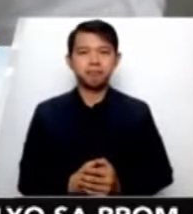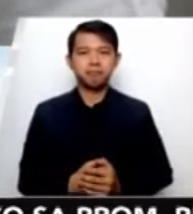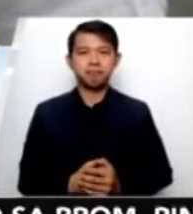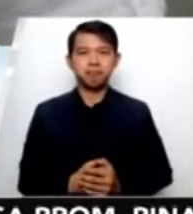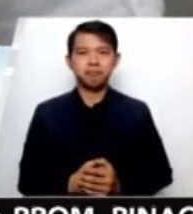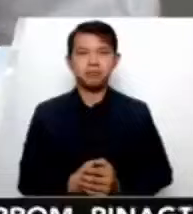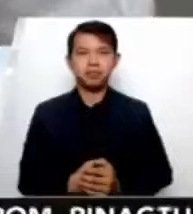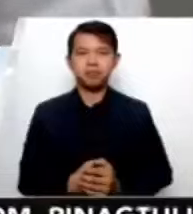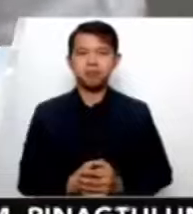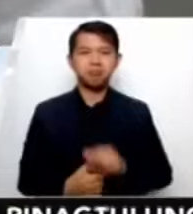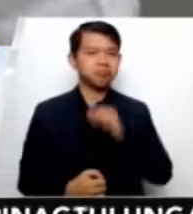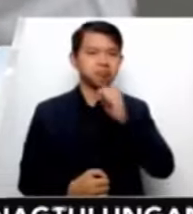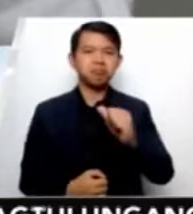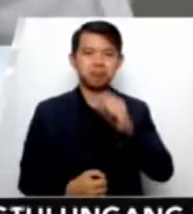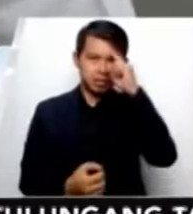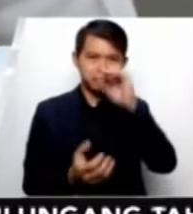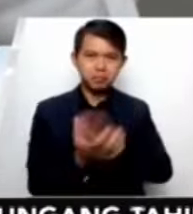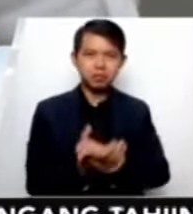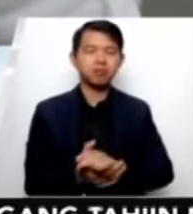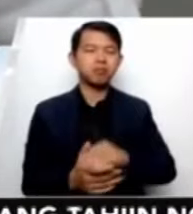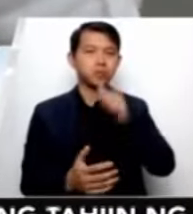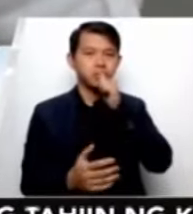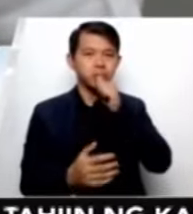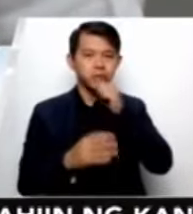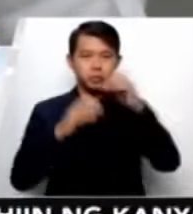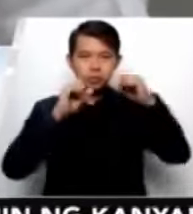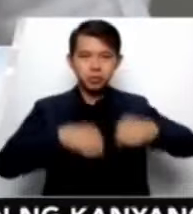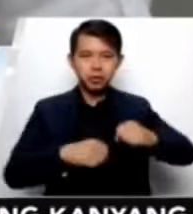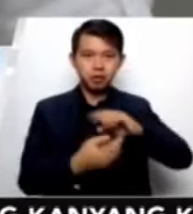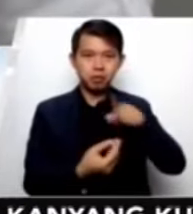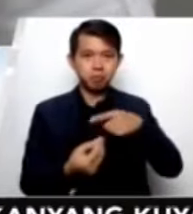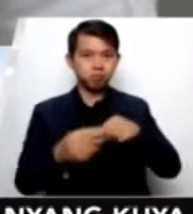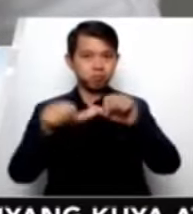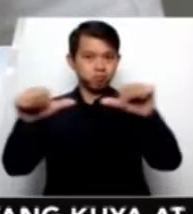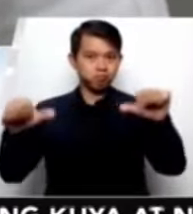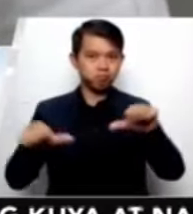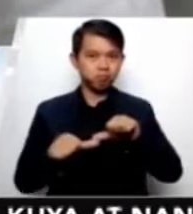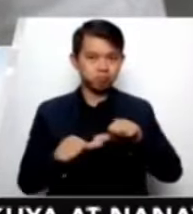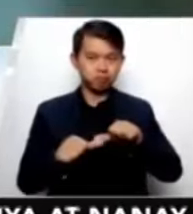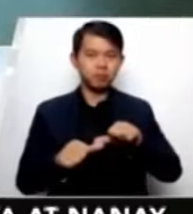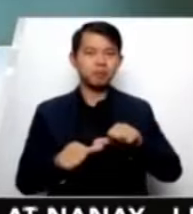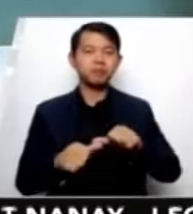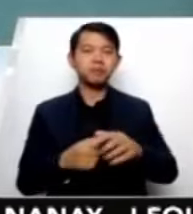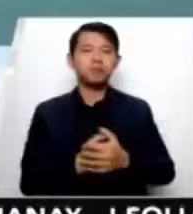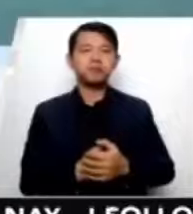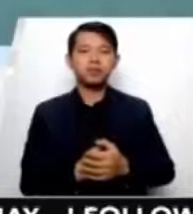agreement the territory, the sovereignty, and the sovereign rights of the Philippines.